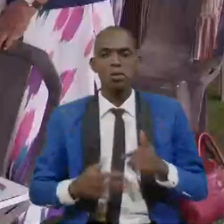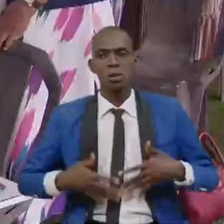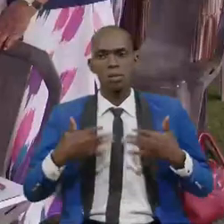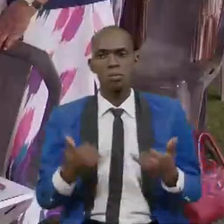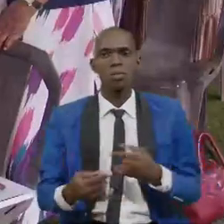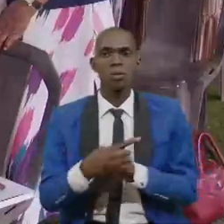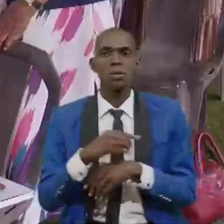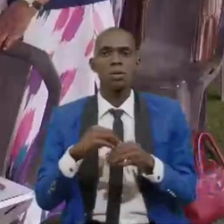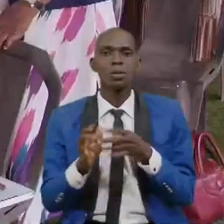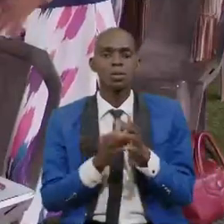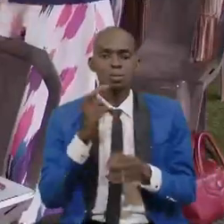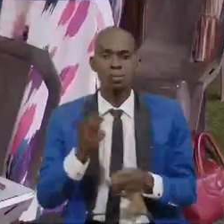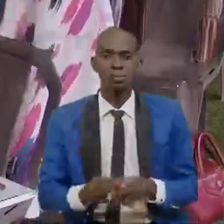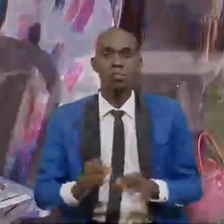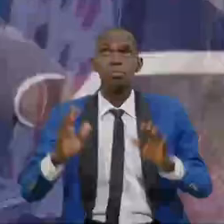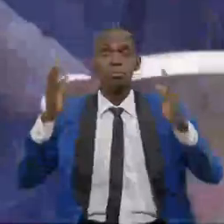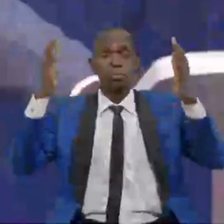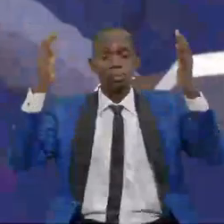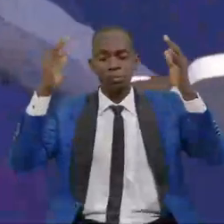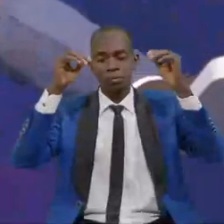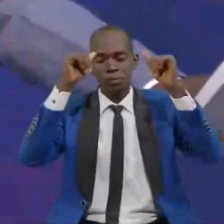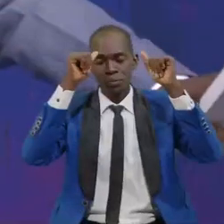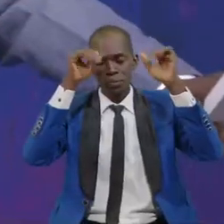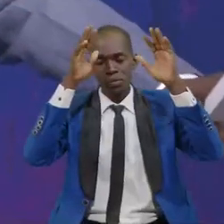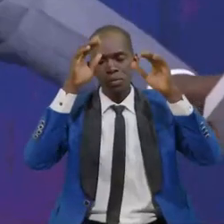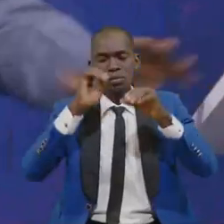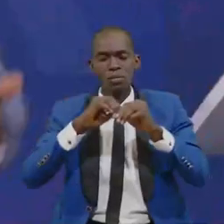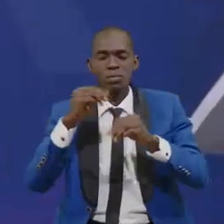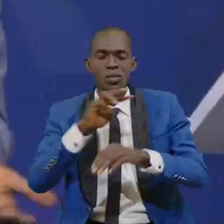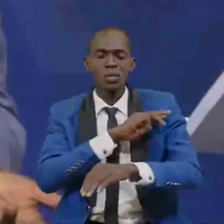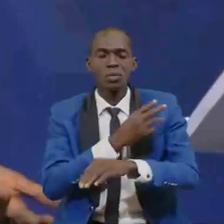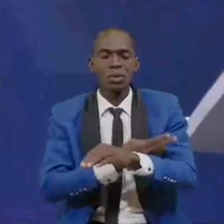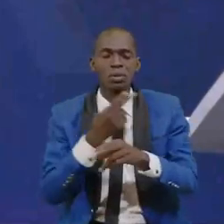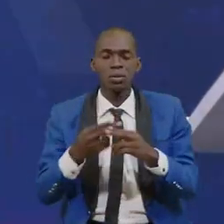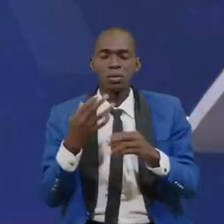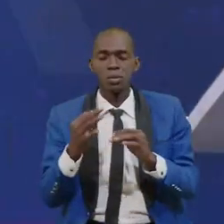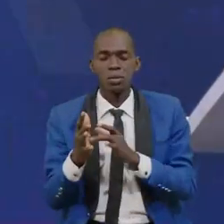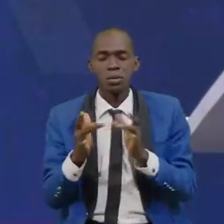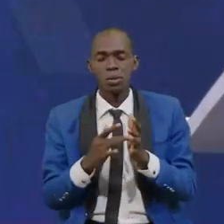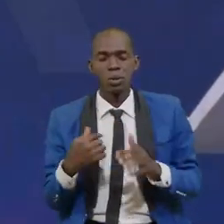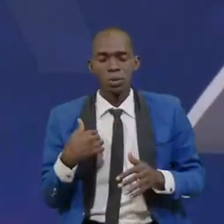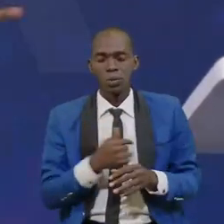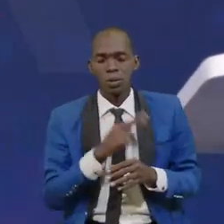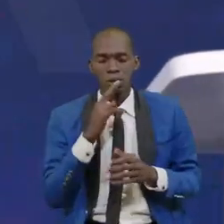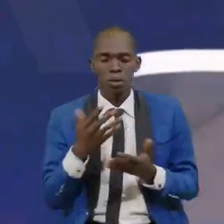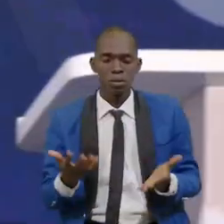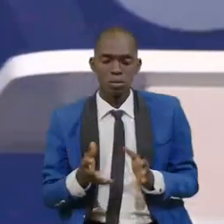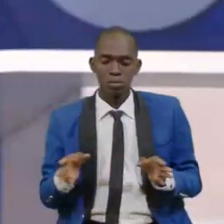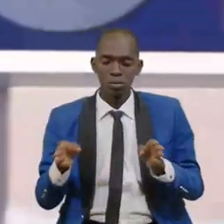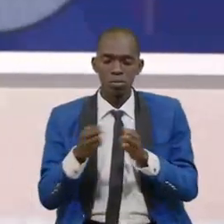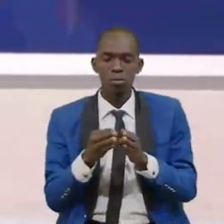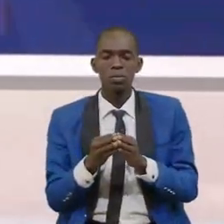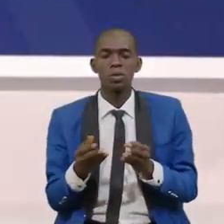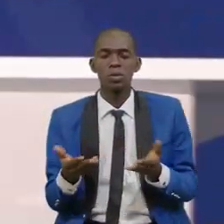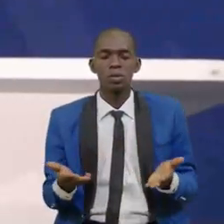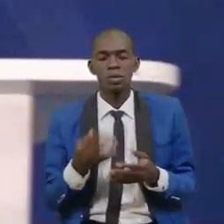Jésus. Levez la main comme nous prions. Père, au nom puissant de Jésus, nous sommes là rassemblés pour toi.